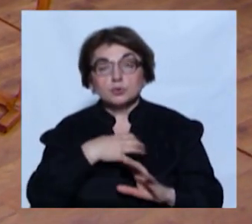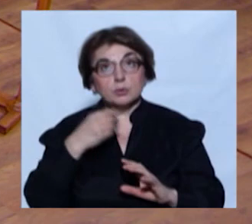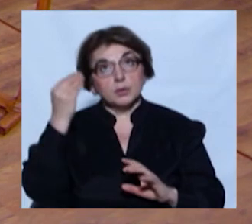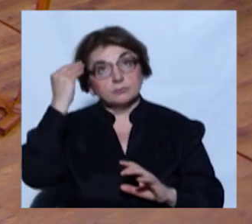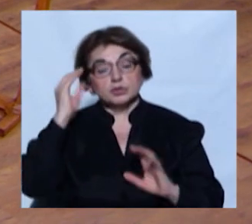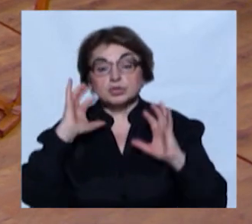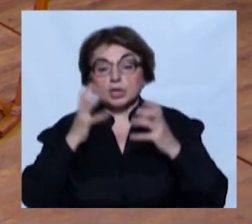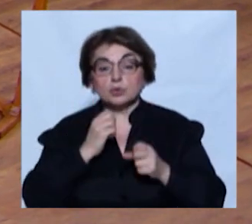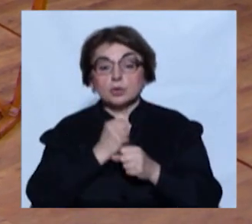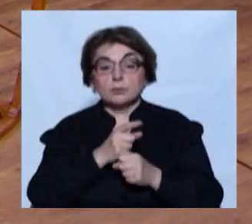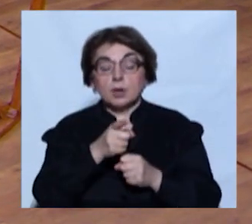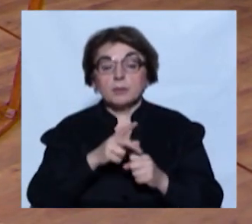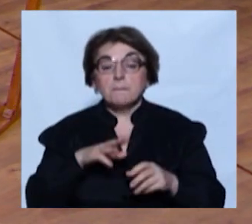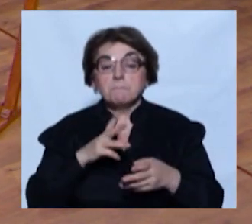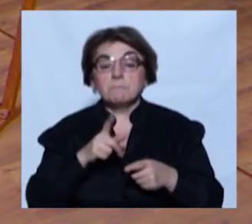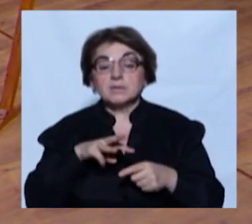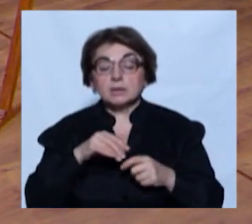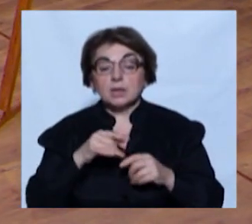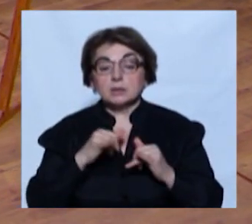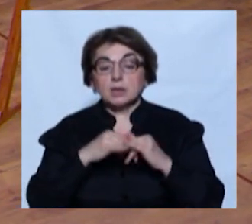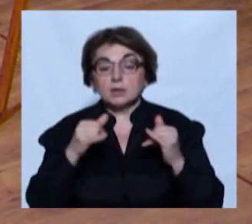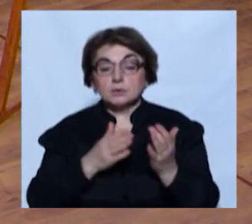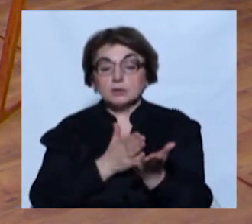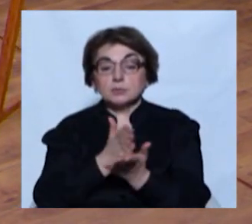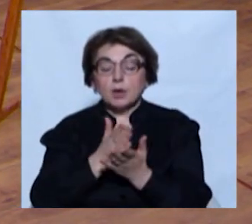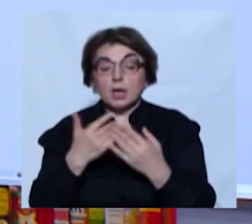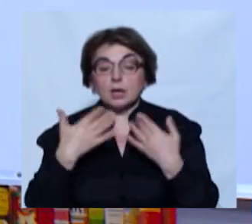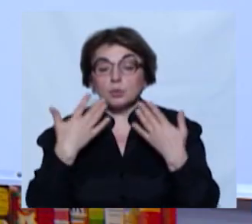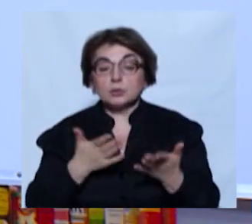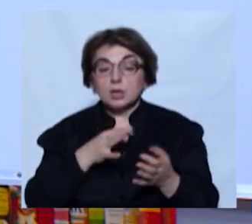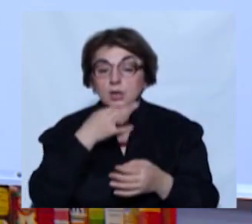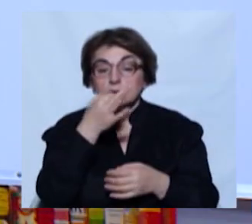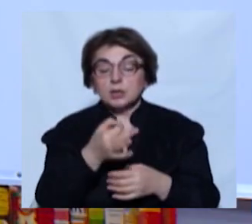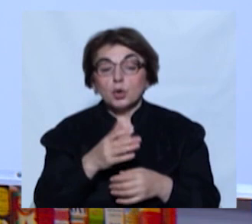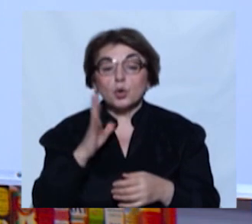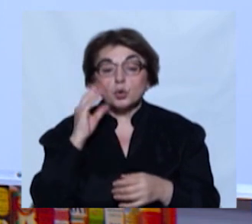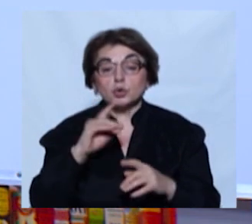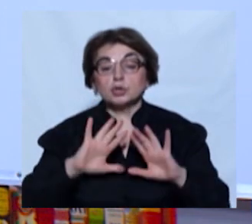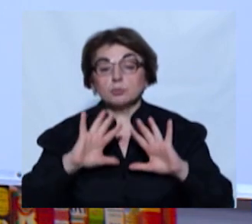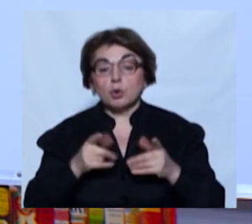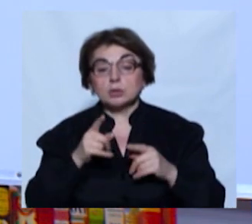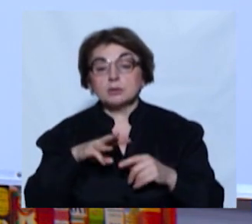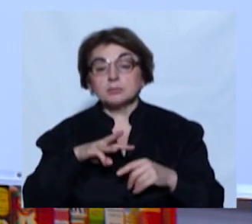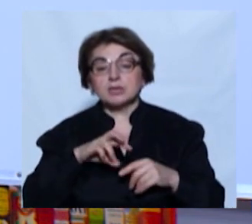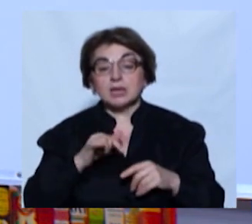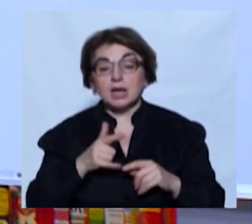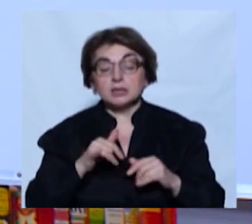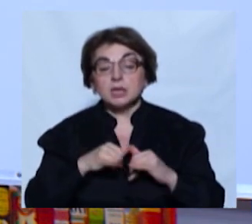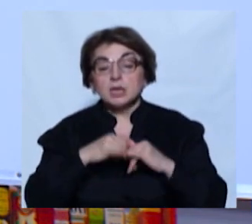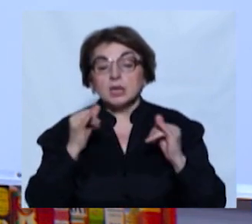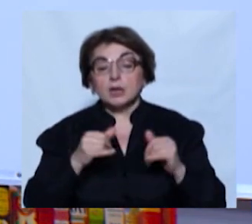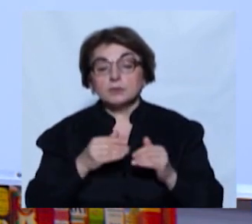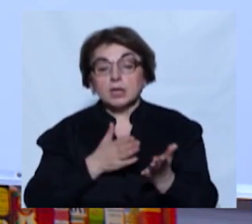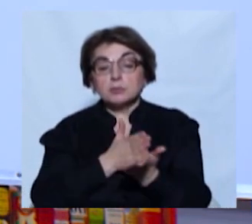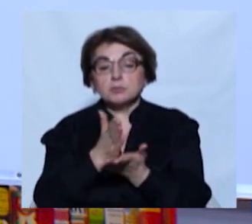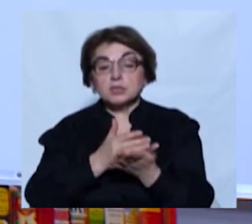მდგრადი განვითარების მიმართულებით. ახლა უკვე მინდა უშუალოდ გაგაცნოთ, როდის მოხდა მდგრადი განვითარების მიზნების